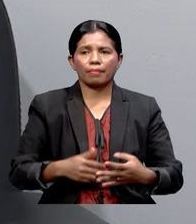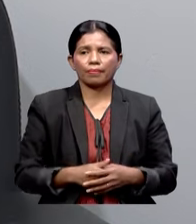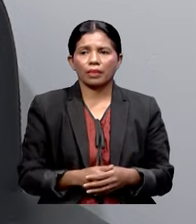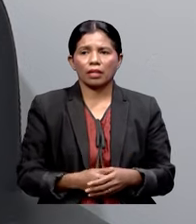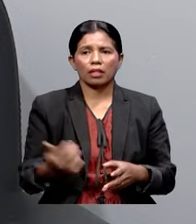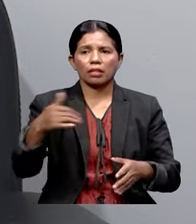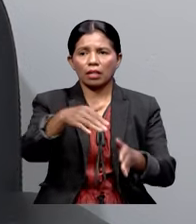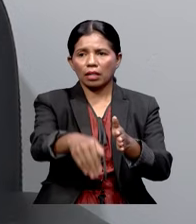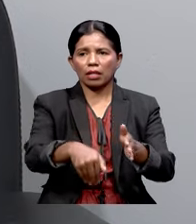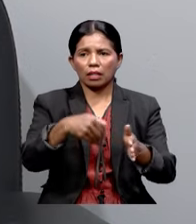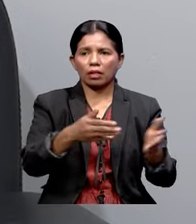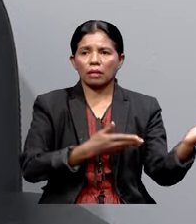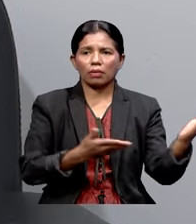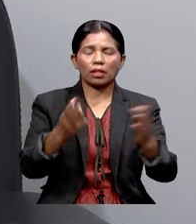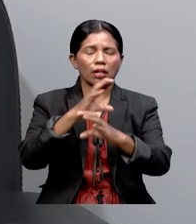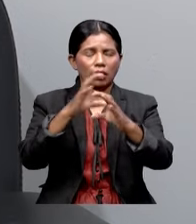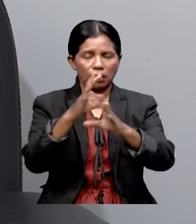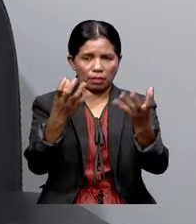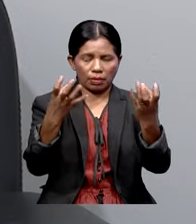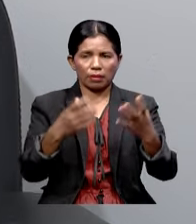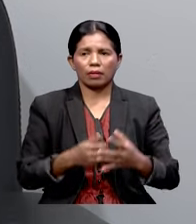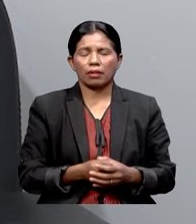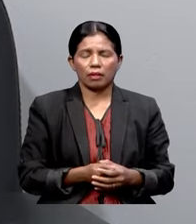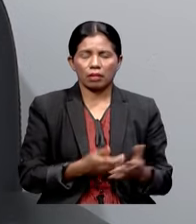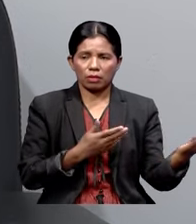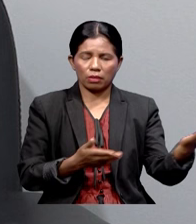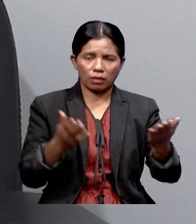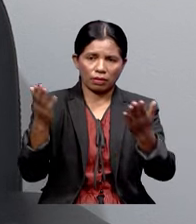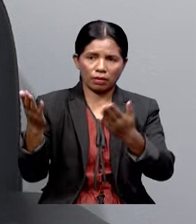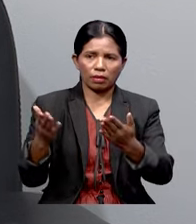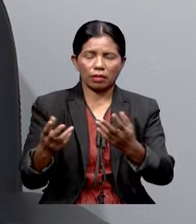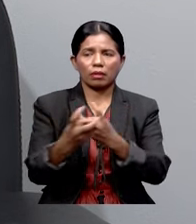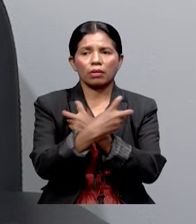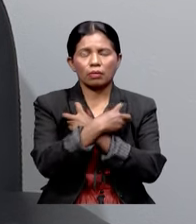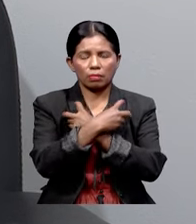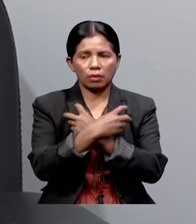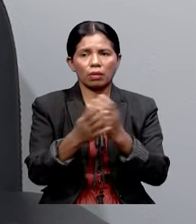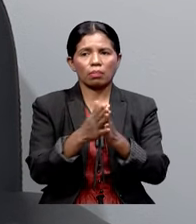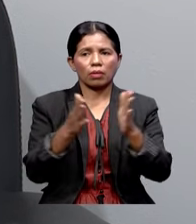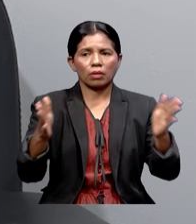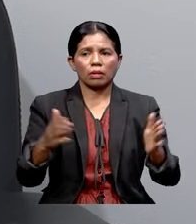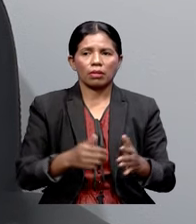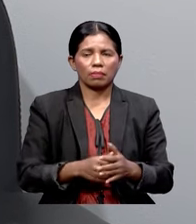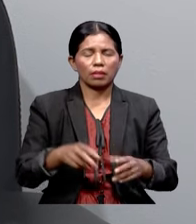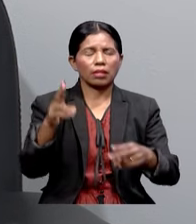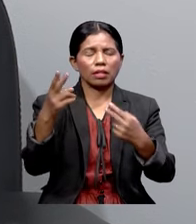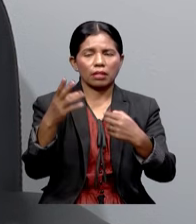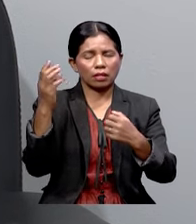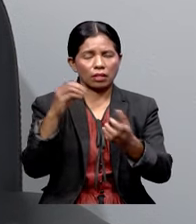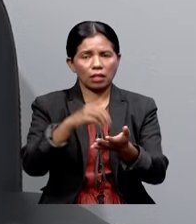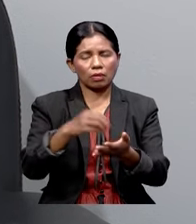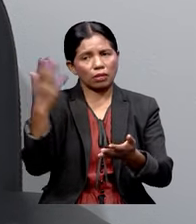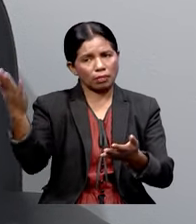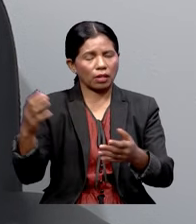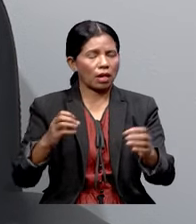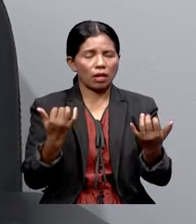Maksira kene lalin mo kareta barbara. Ozra. Ruin mesa bobot nar naruk barahi ene ba. Ito agora nei